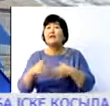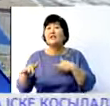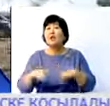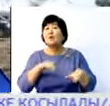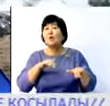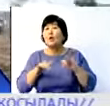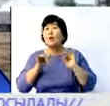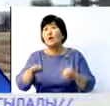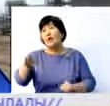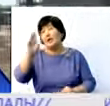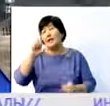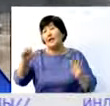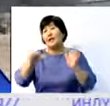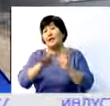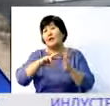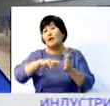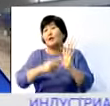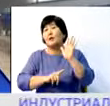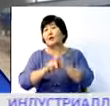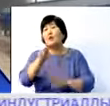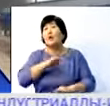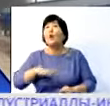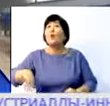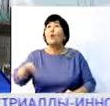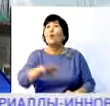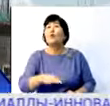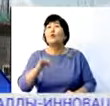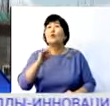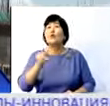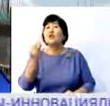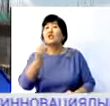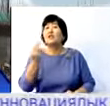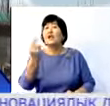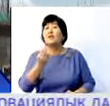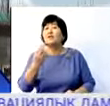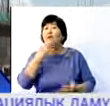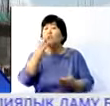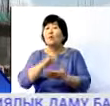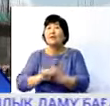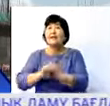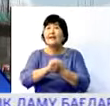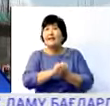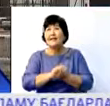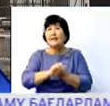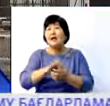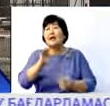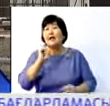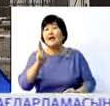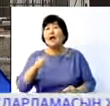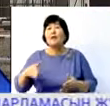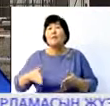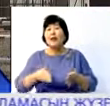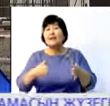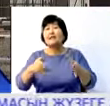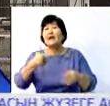инфрақұрылымдық, энергетикалық жобалар іске қосылмақ. Соның ішінде өңіріміздегі Гежуба, Шиелі цемент жауапкершілігі шектеулі серіктестігі мен Сарыарқа магистральды газ